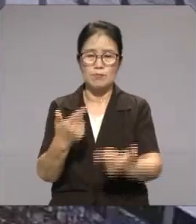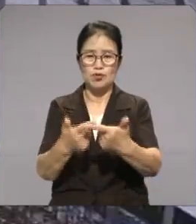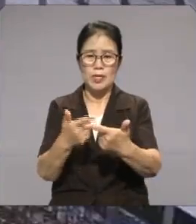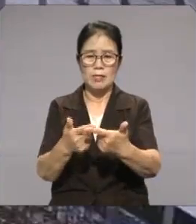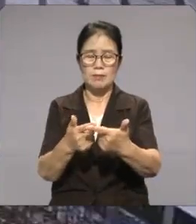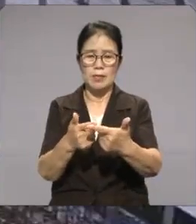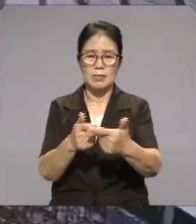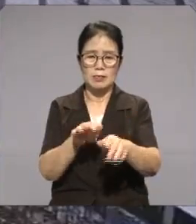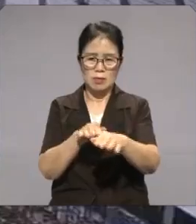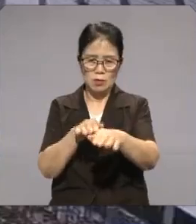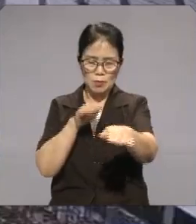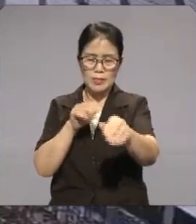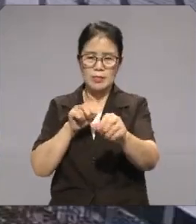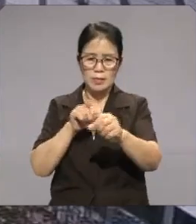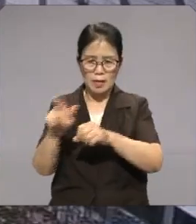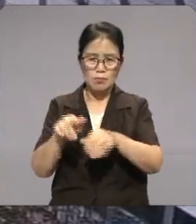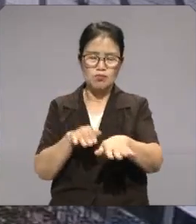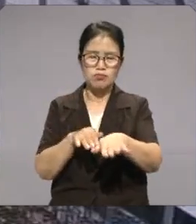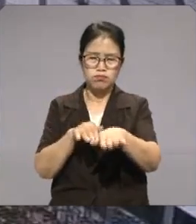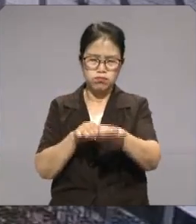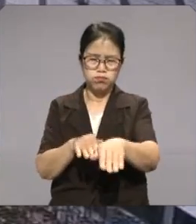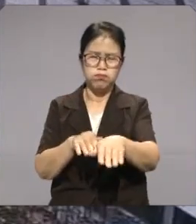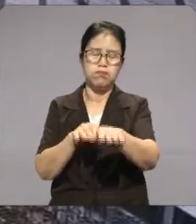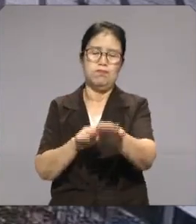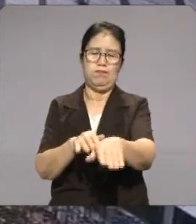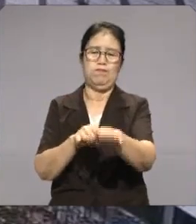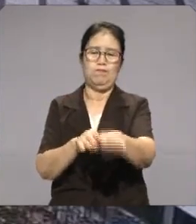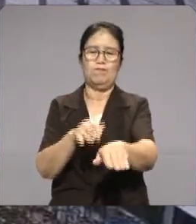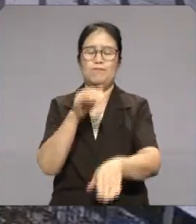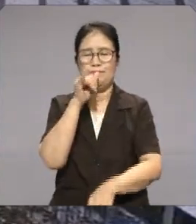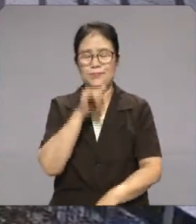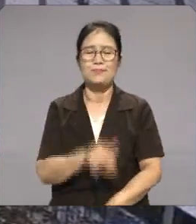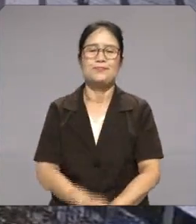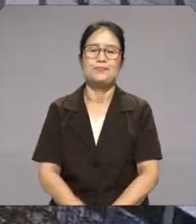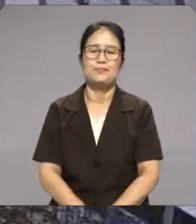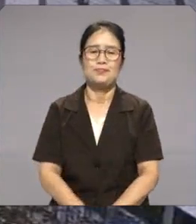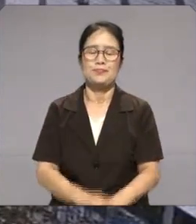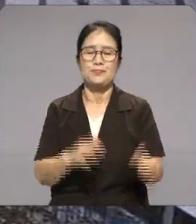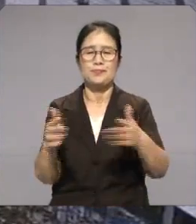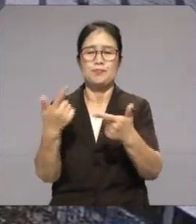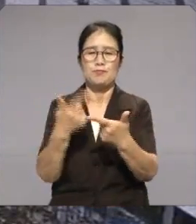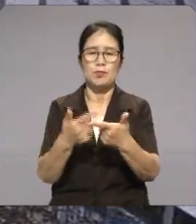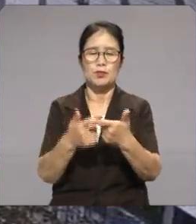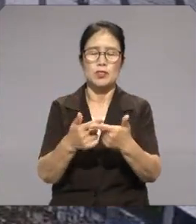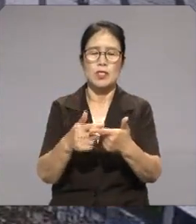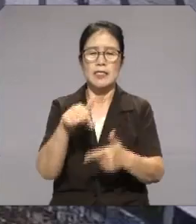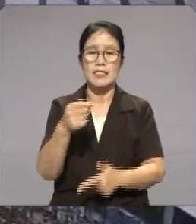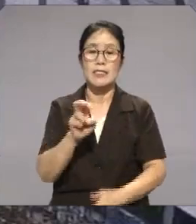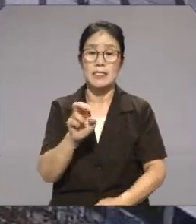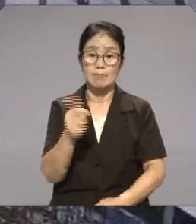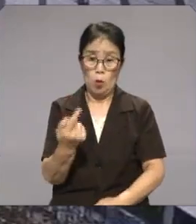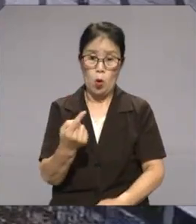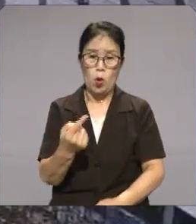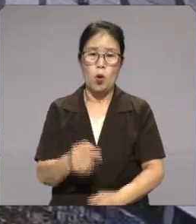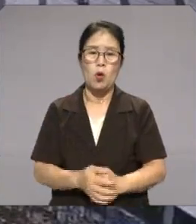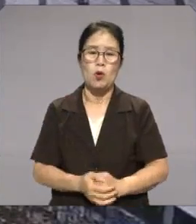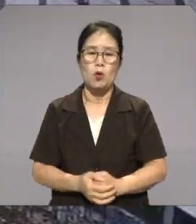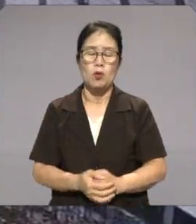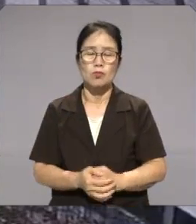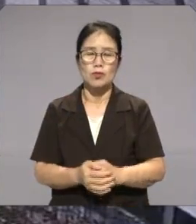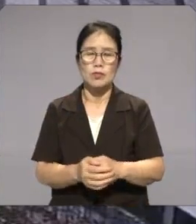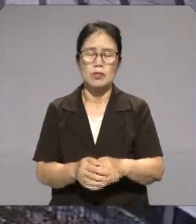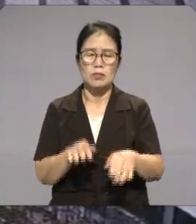차량들이 몰리면서 대부분 차량이 제속도를 내지 못하고 있습니다. 다음으로 경부선 금호분기점도 차량이